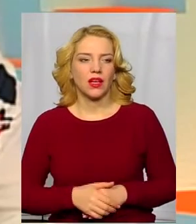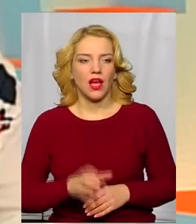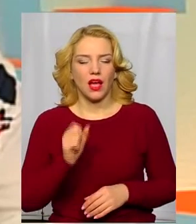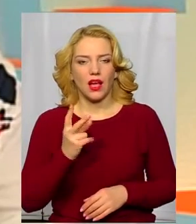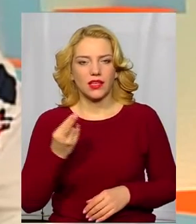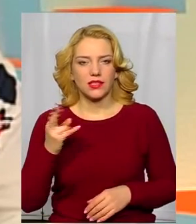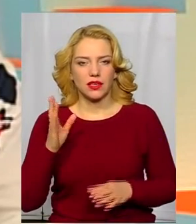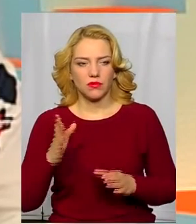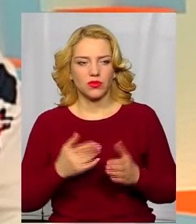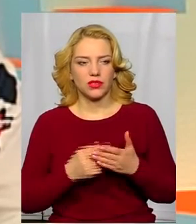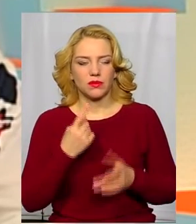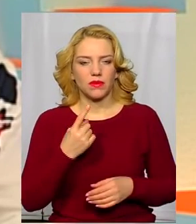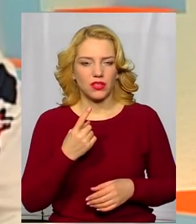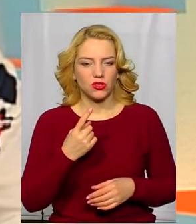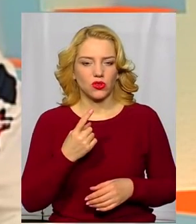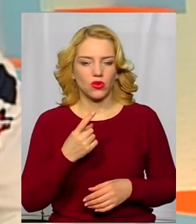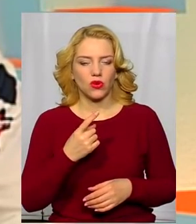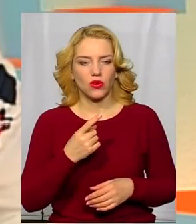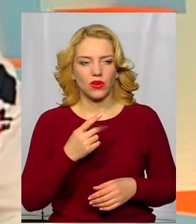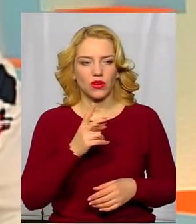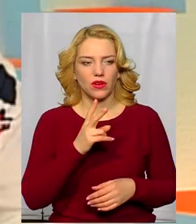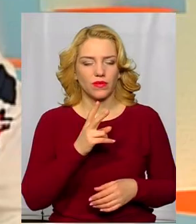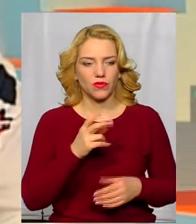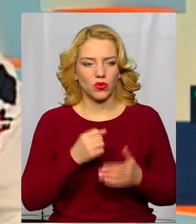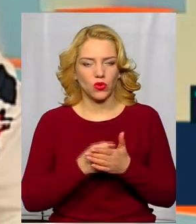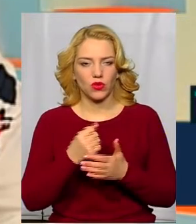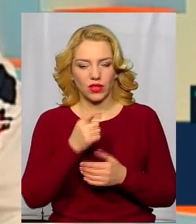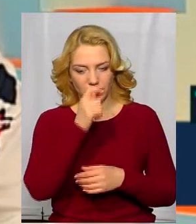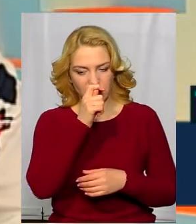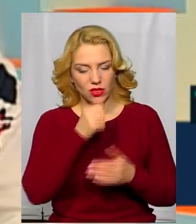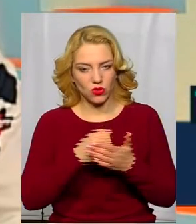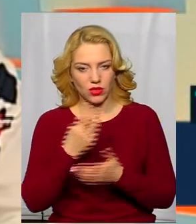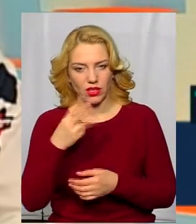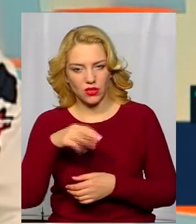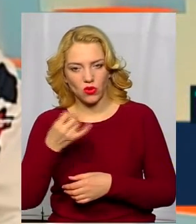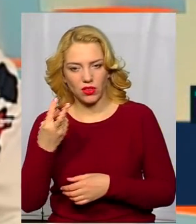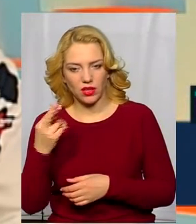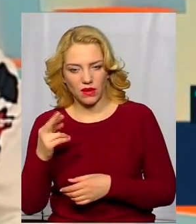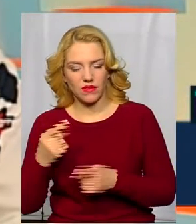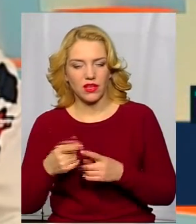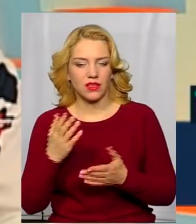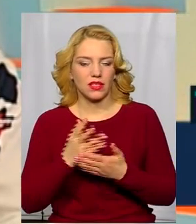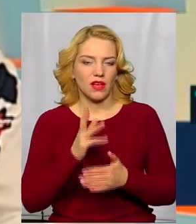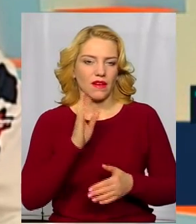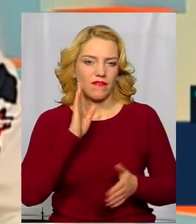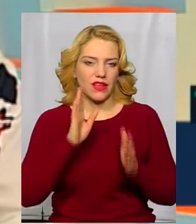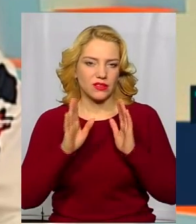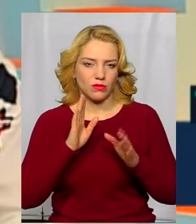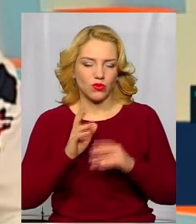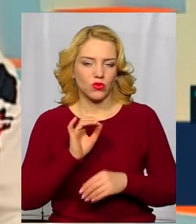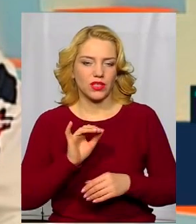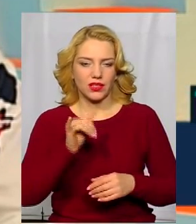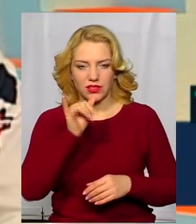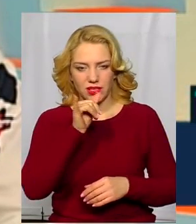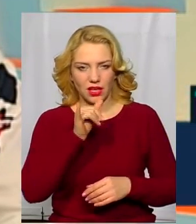з 1 квітня до 3 травня. Будемо і в соціальних мережах. В нас є сторінка на Фейсбуці, є в Інстаграмі, так